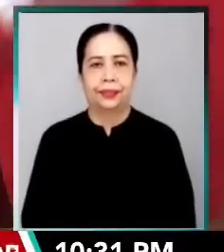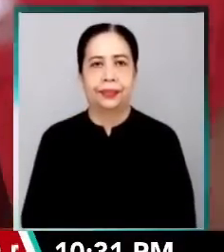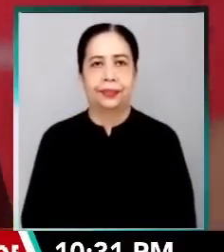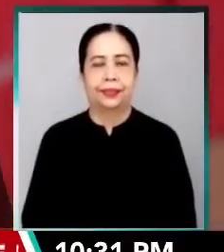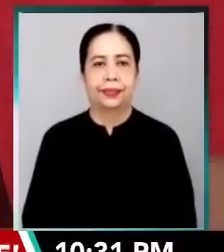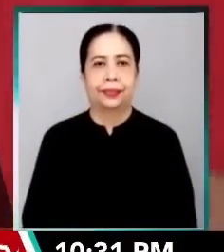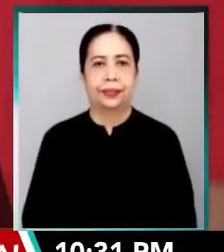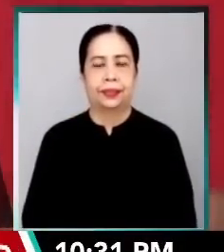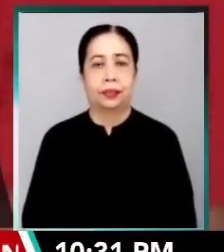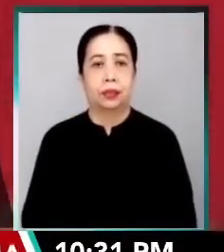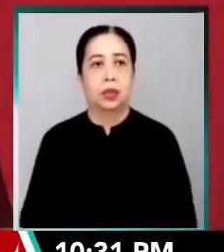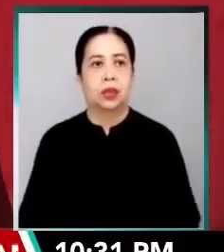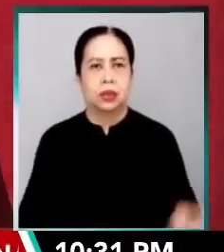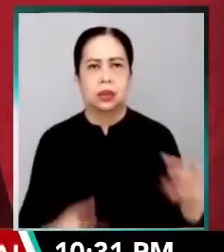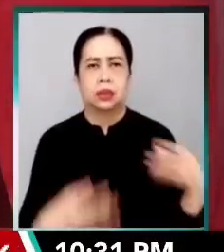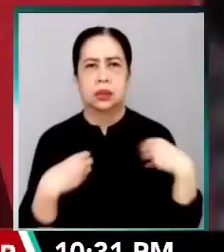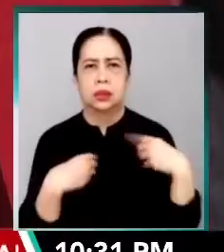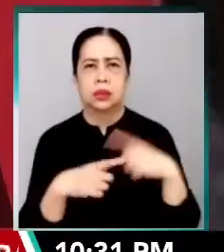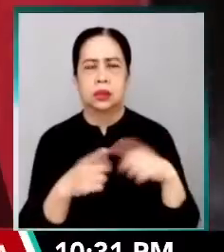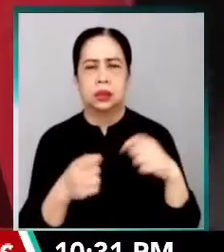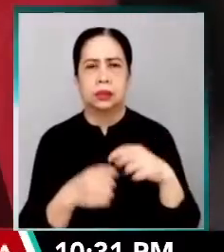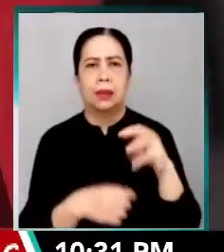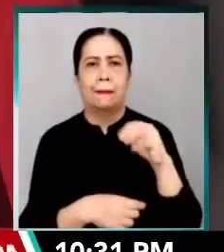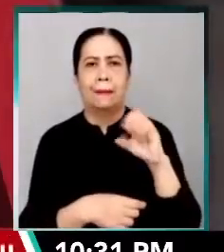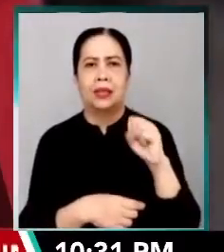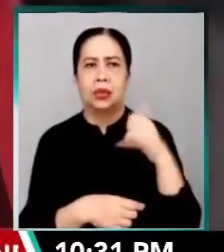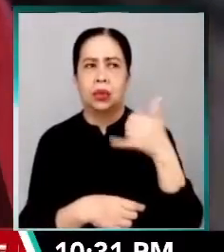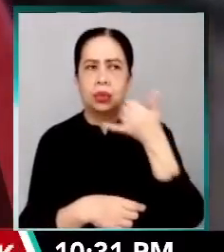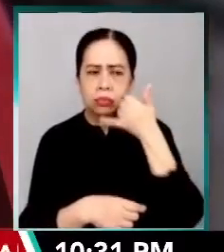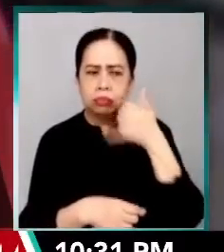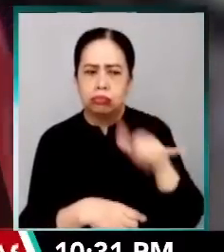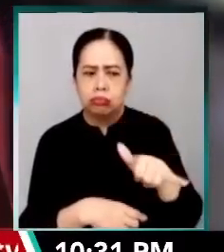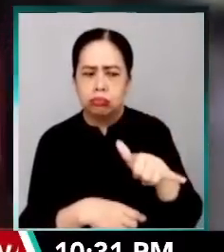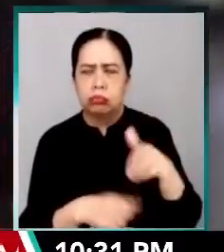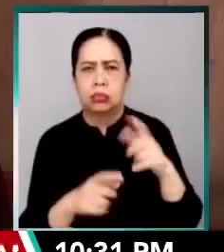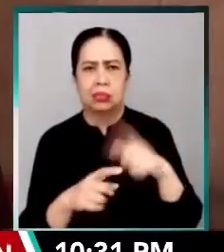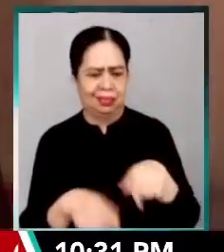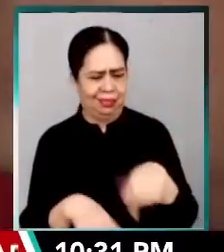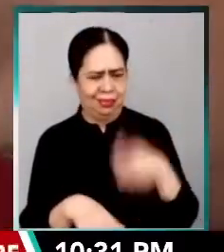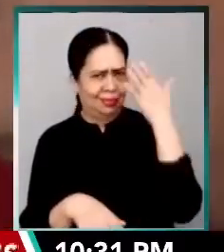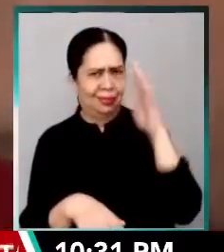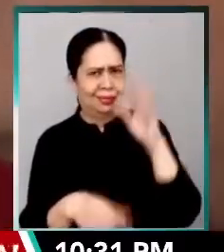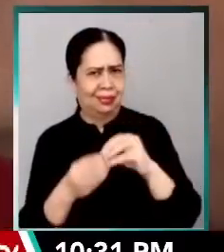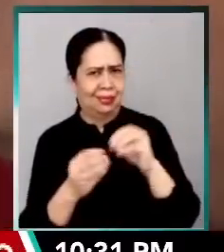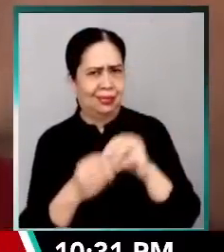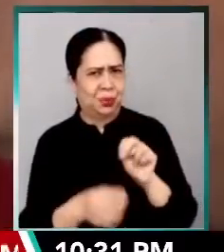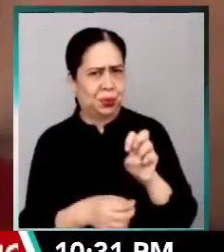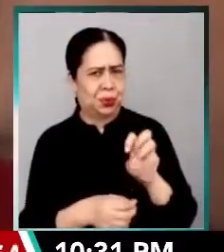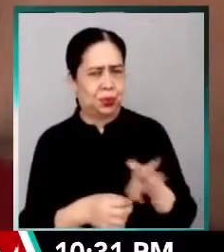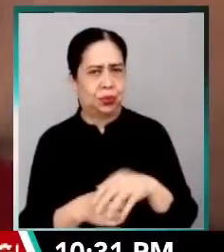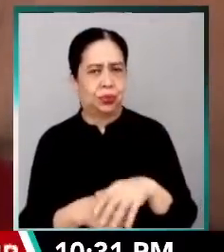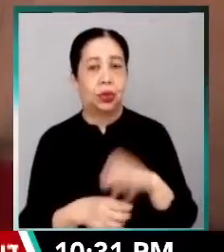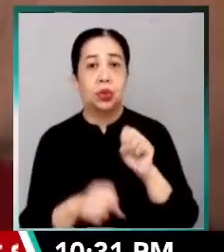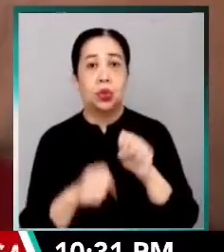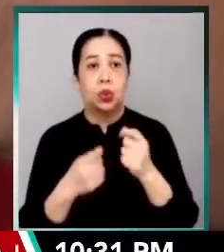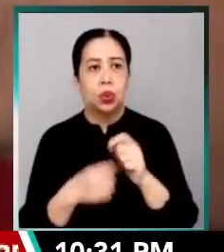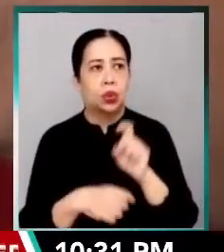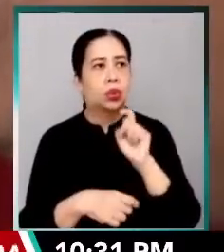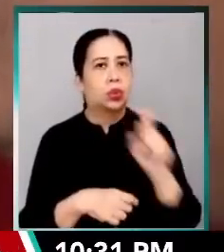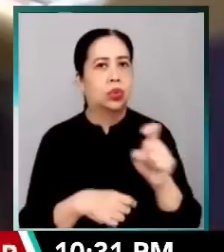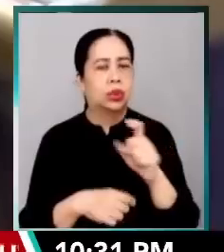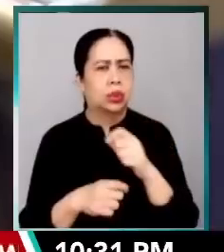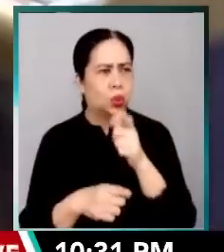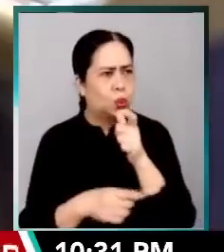Nakakatanggap daw si Emily ng mga miss call na isang ring lang mula sa mga di kilalang numero. Tinitext ko po, tinatanong ko po sino po